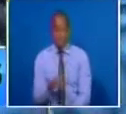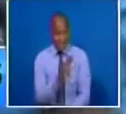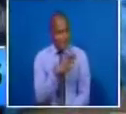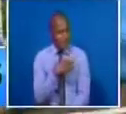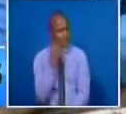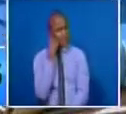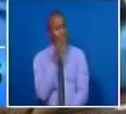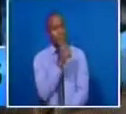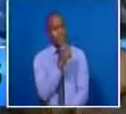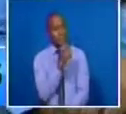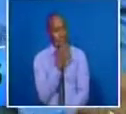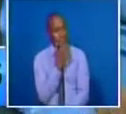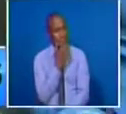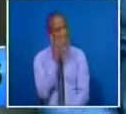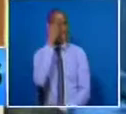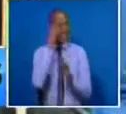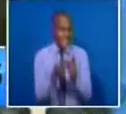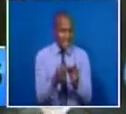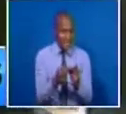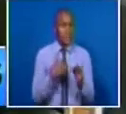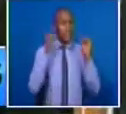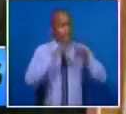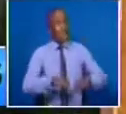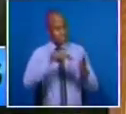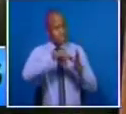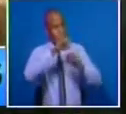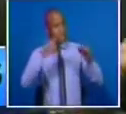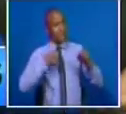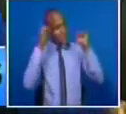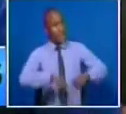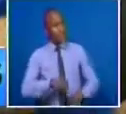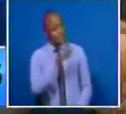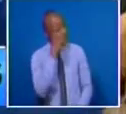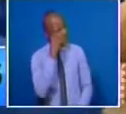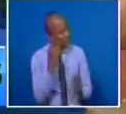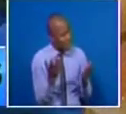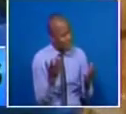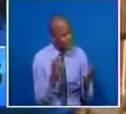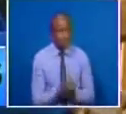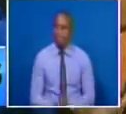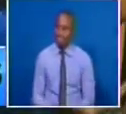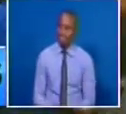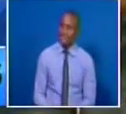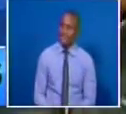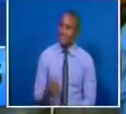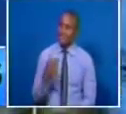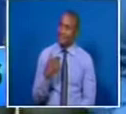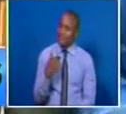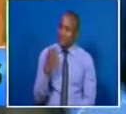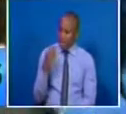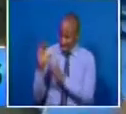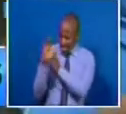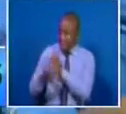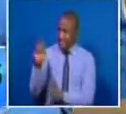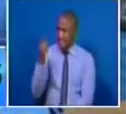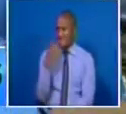ulikuwa unafikiria nini ukasema kwamba kwa sasa nimetosha na tosha mboga kwamba nataka kuwa rais wa taifa hili. Mahali nchi iliyoko